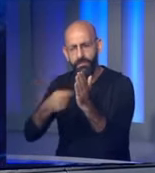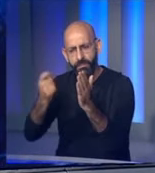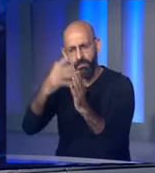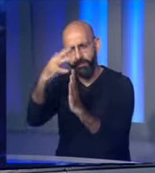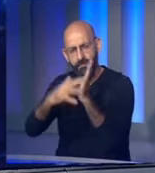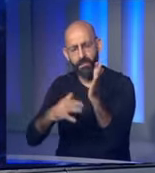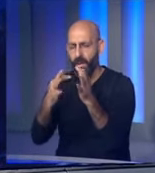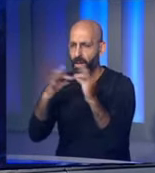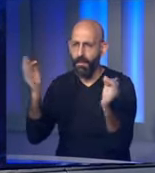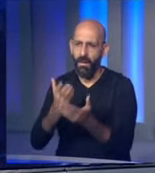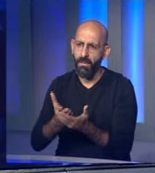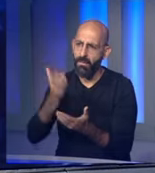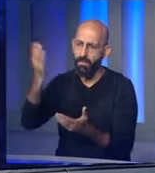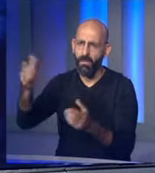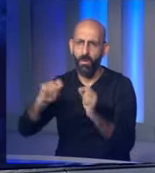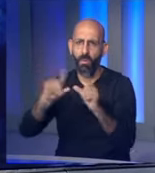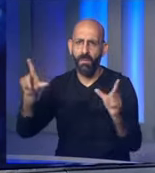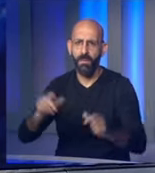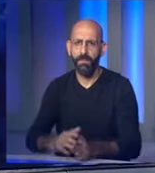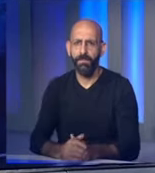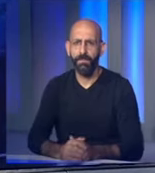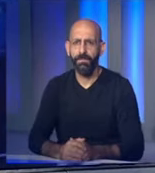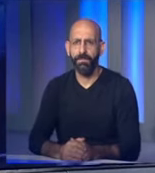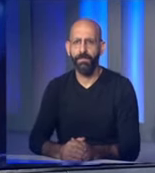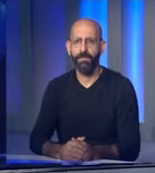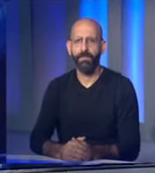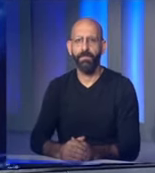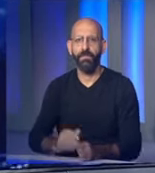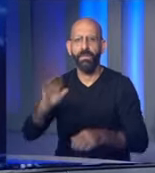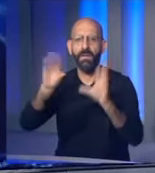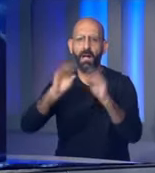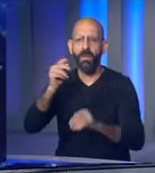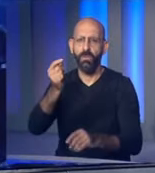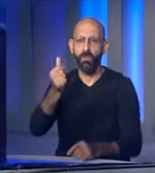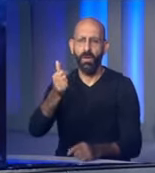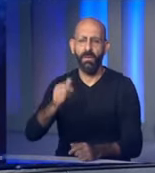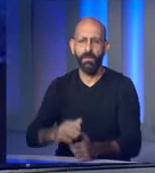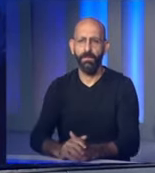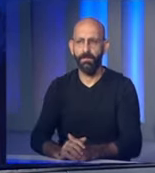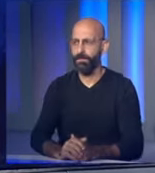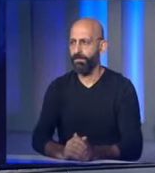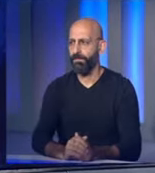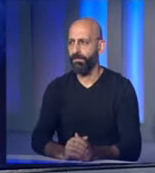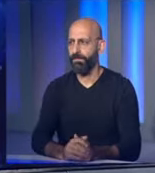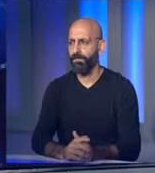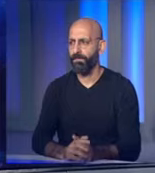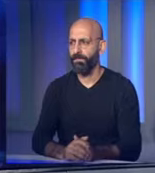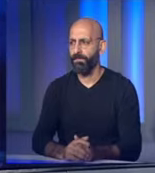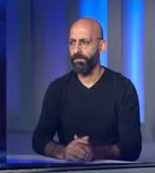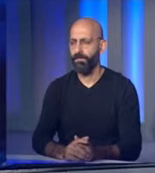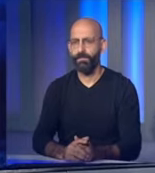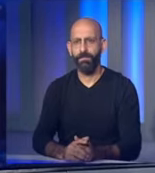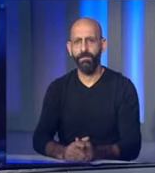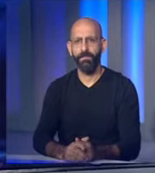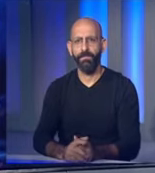عدوان العام 2006 والكارثه البيئيه الناجمه عنها الان نعود الى التقرير المفصل عن زياره اوكستين الى